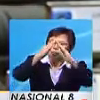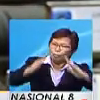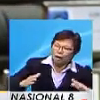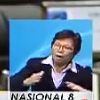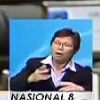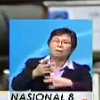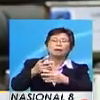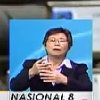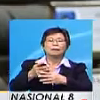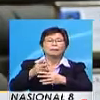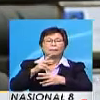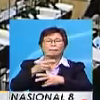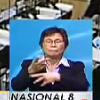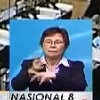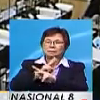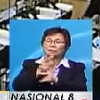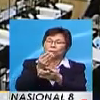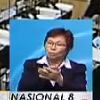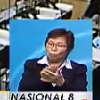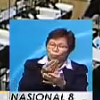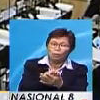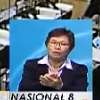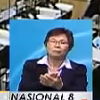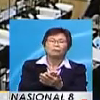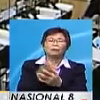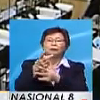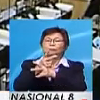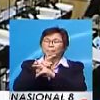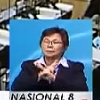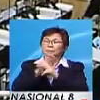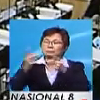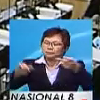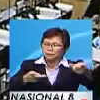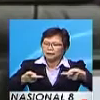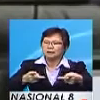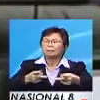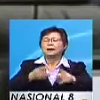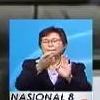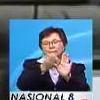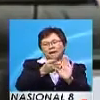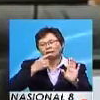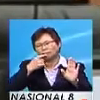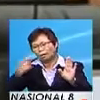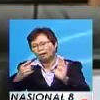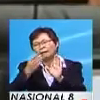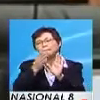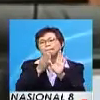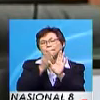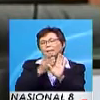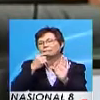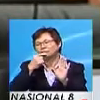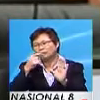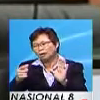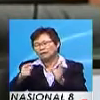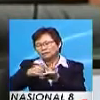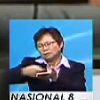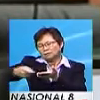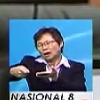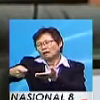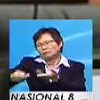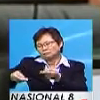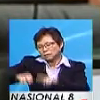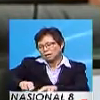atau nak edit kepada institusi institusi boleh Suruh dia sa satu surat untuk dia dapat maklumat sris